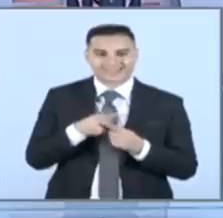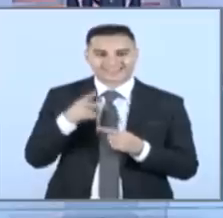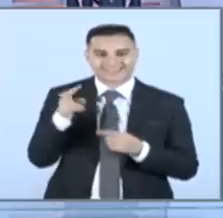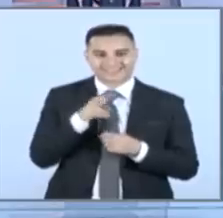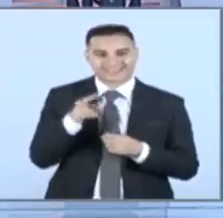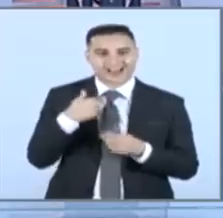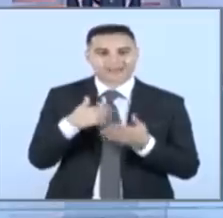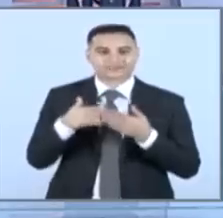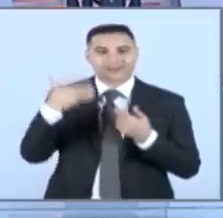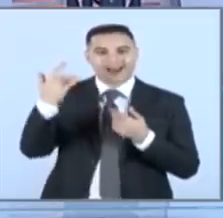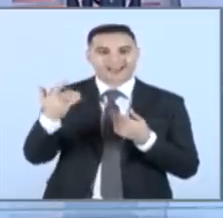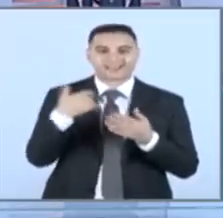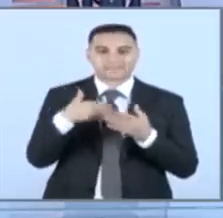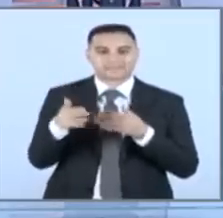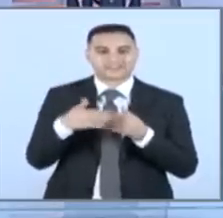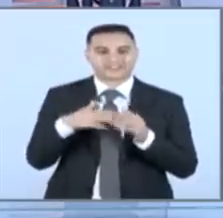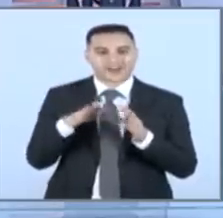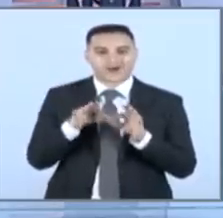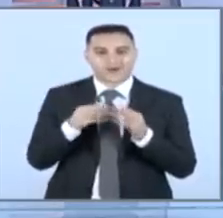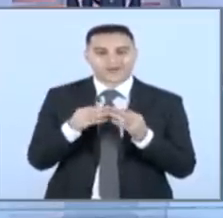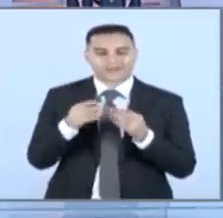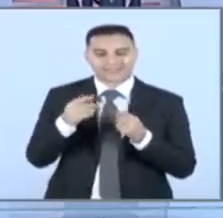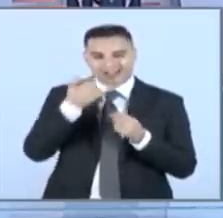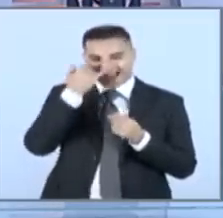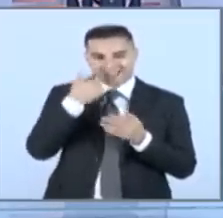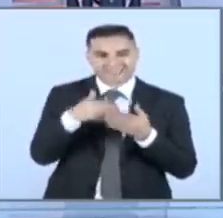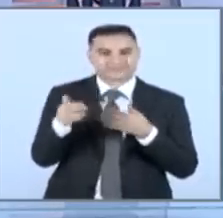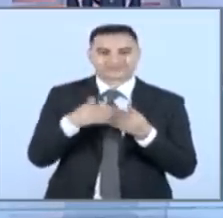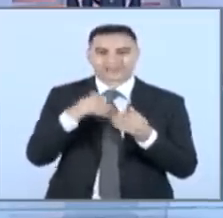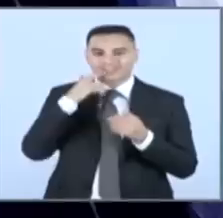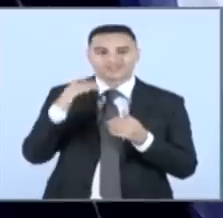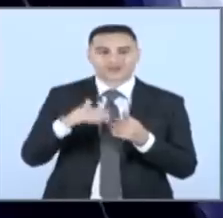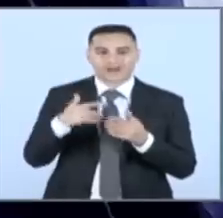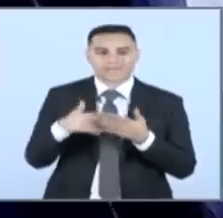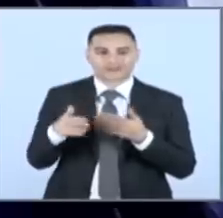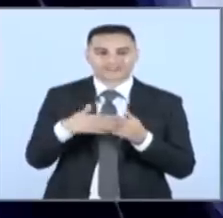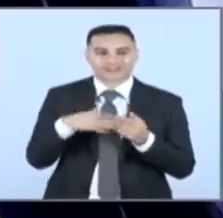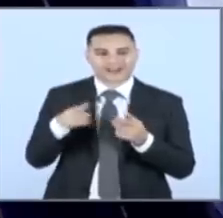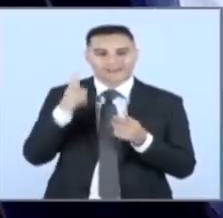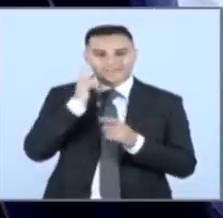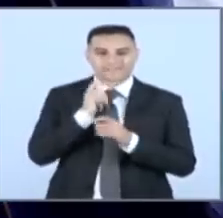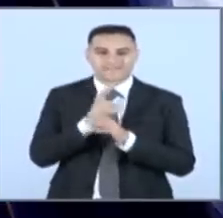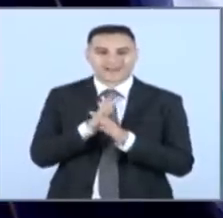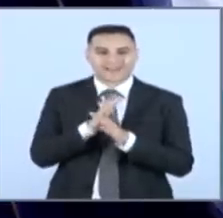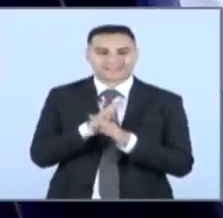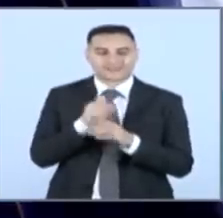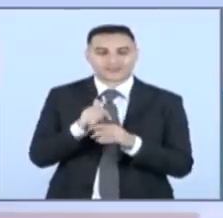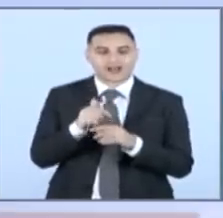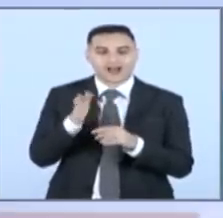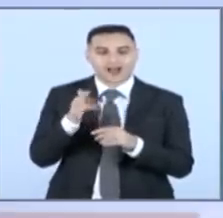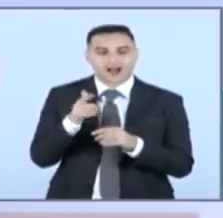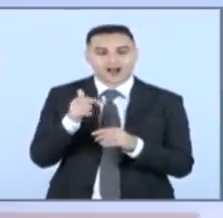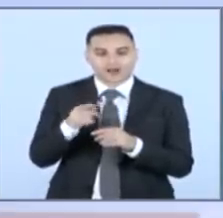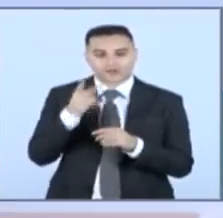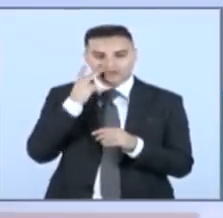لا، ده ما نقدرش، ده الجنبنايه بتاع العيلة، ده المدلع بتاعنا، ده ما نقدرش نقرب له. طيب بص بقى، أخوك